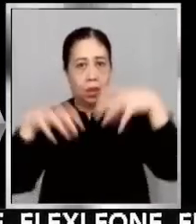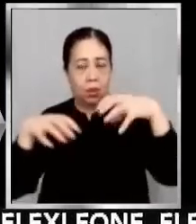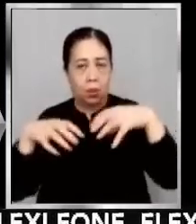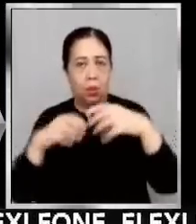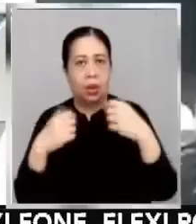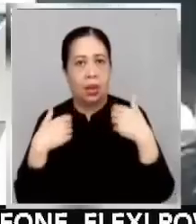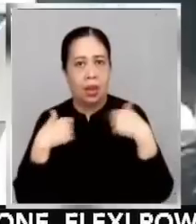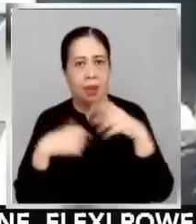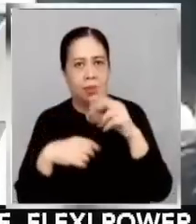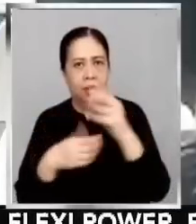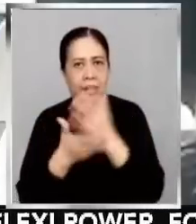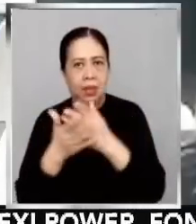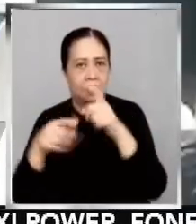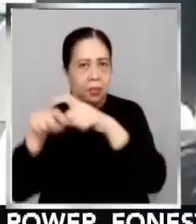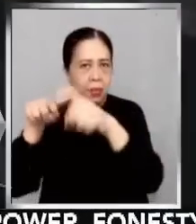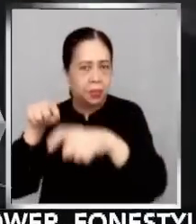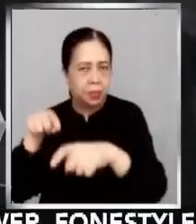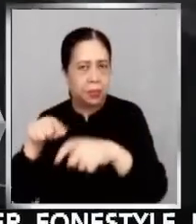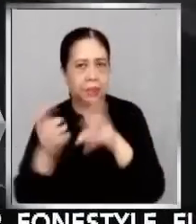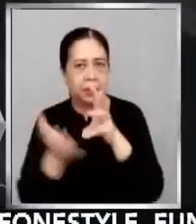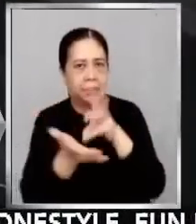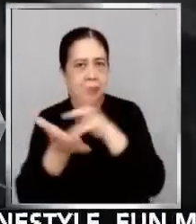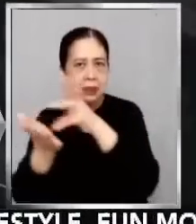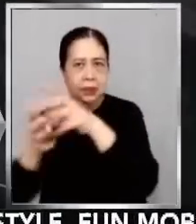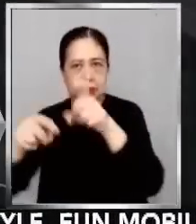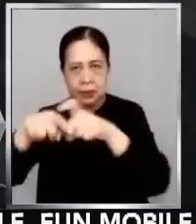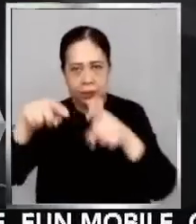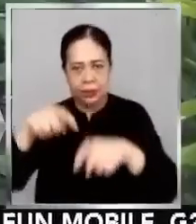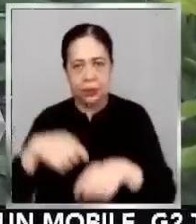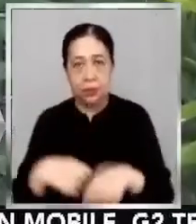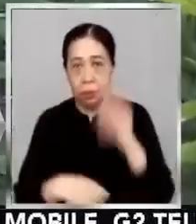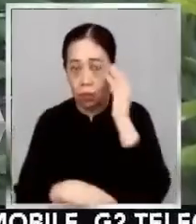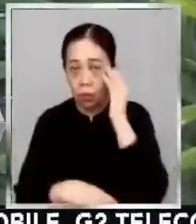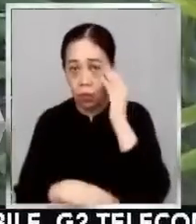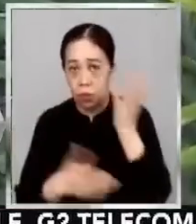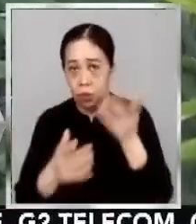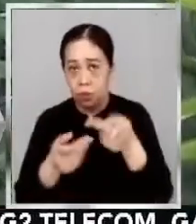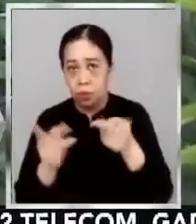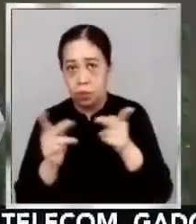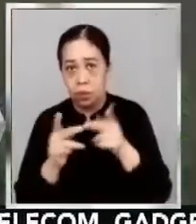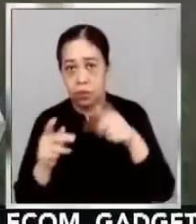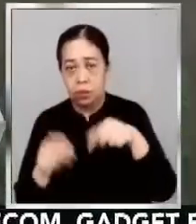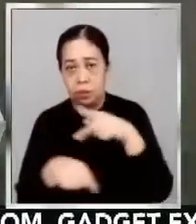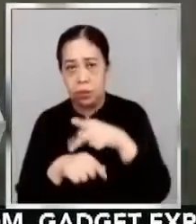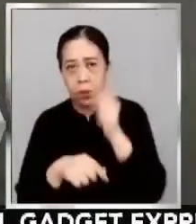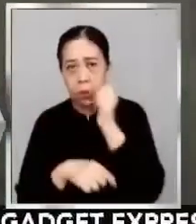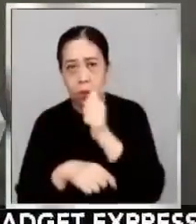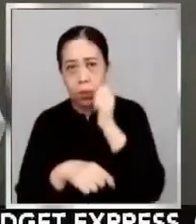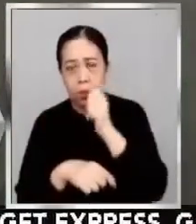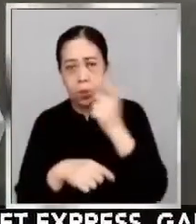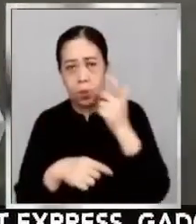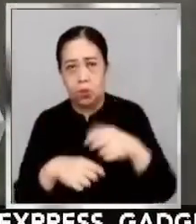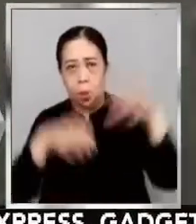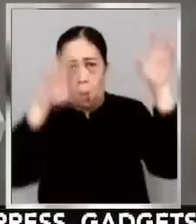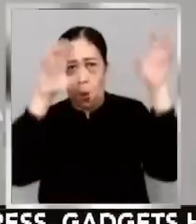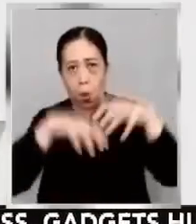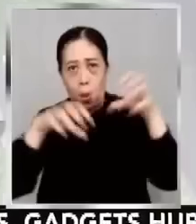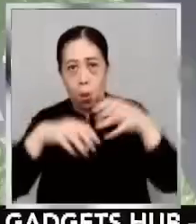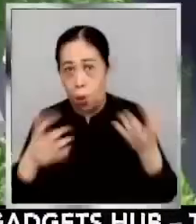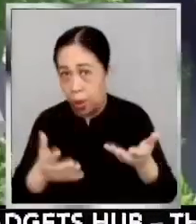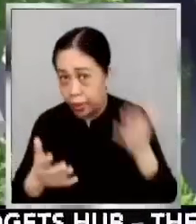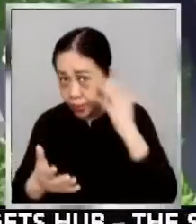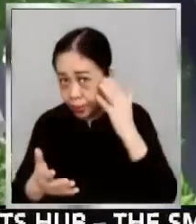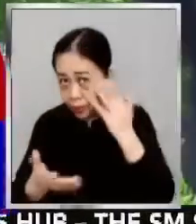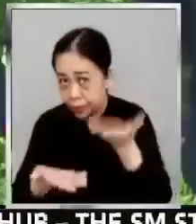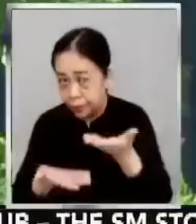na thunderstorm o localized thunderstorm. Pero alam niyo ba kung saan lugar sa ating bansa ang pinakamaraming buhos ng ulan?